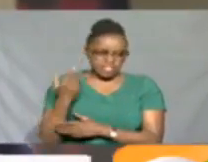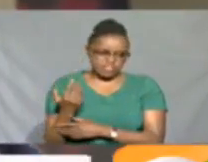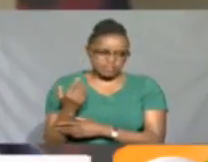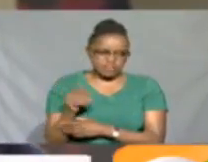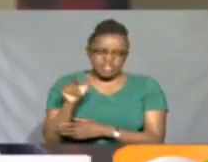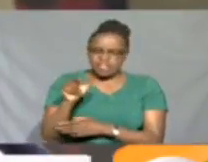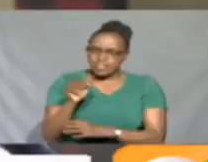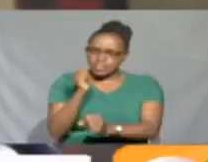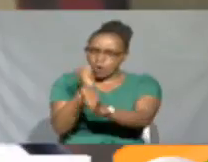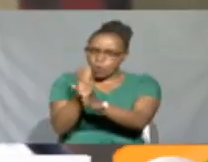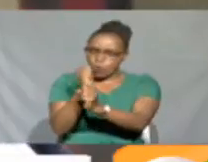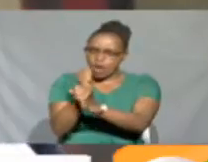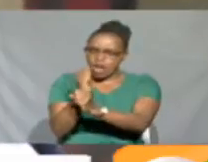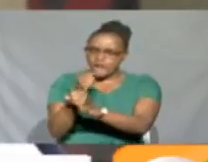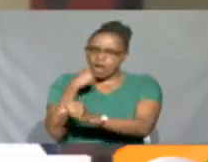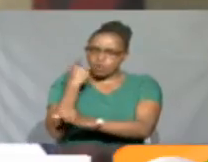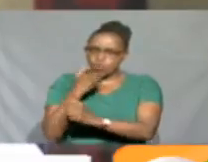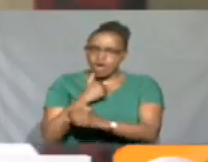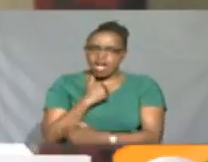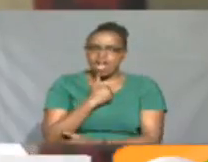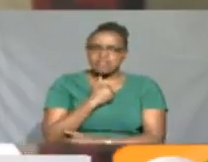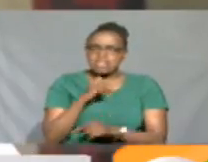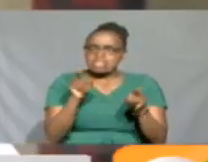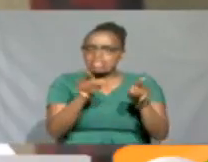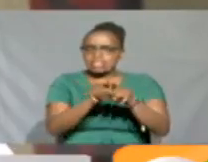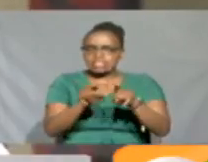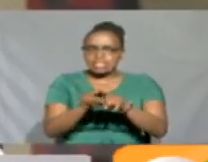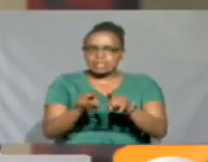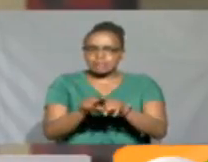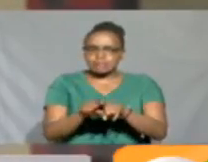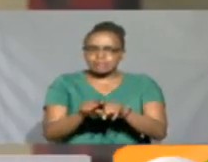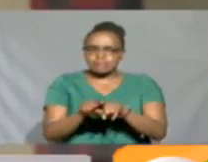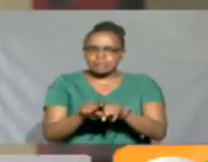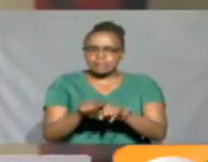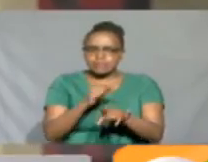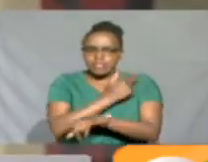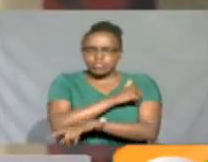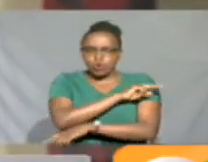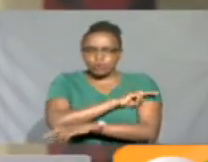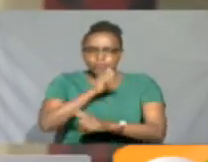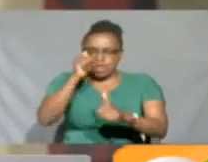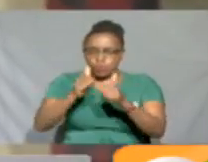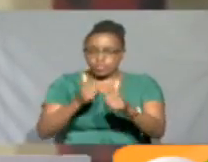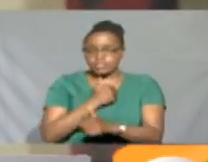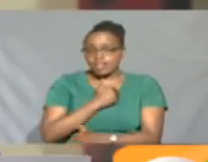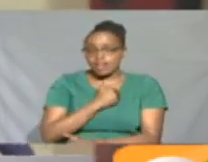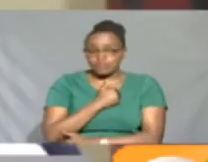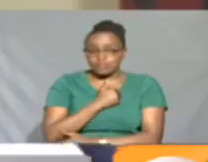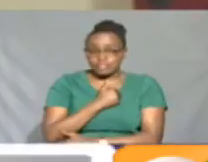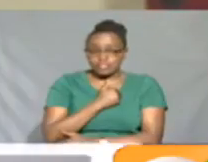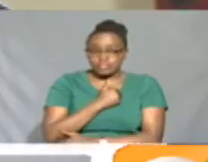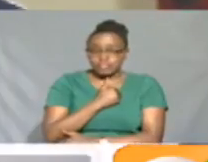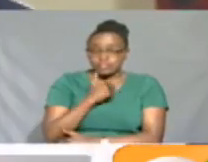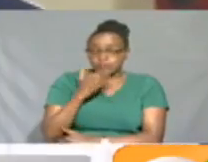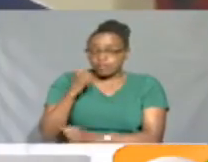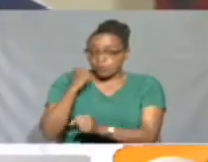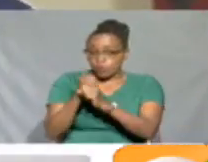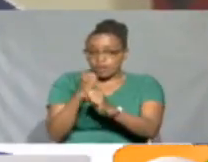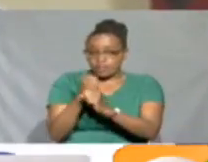hawa wafanyikazi ambao tuko nao na hizi hospitali ambazo tuko nazo.